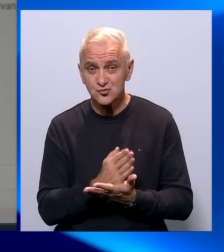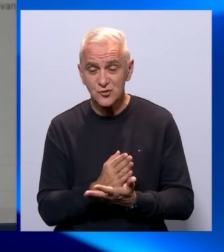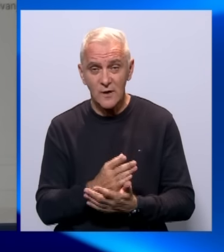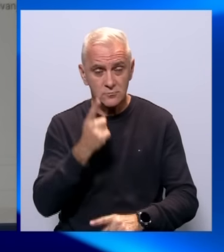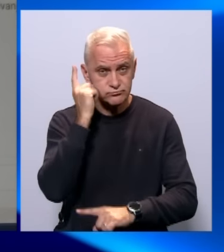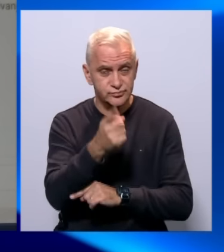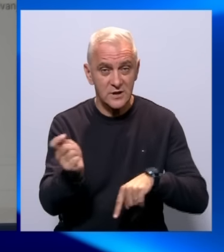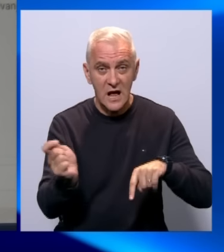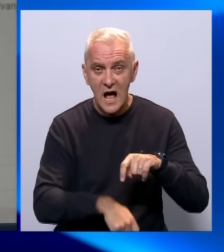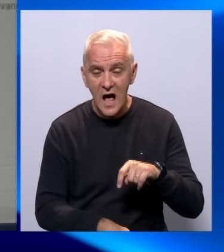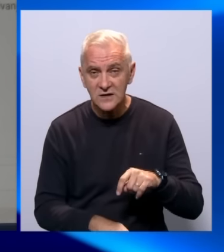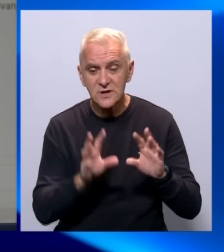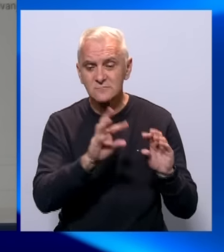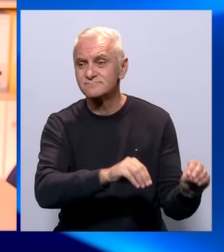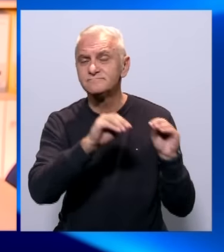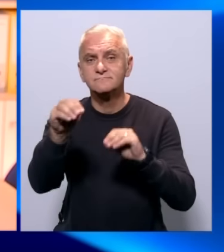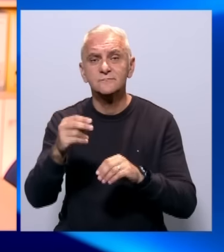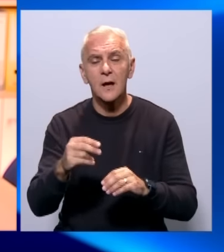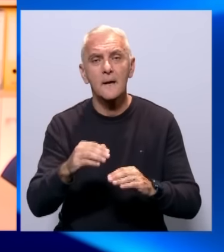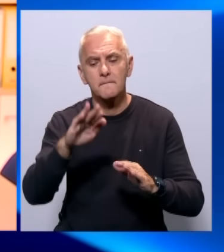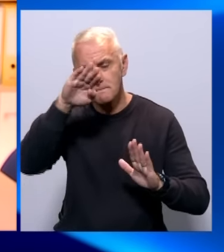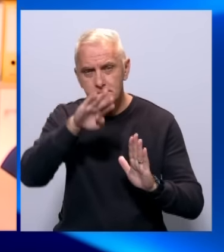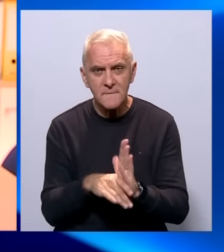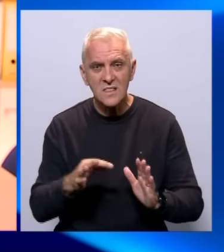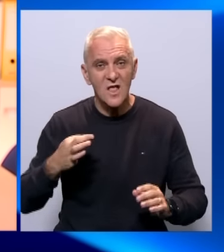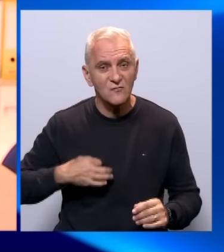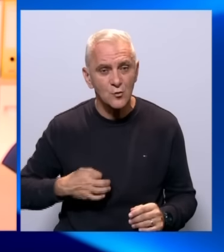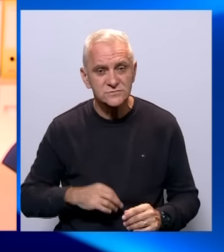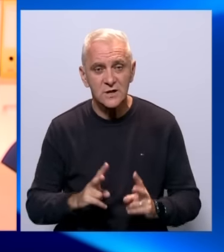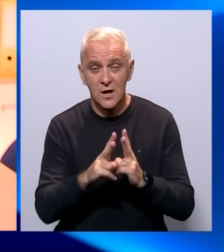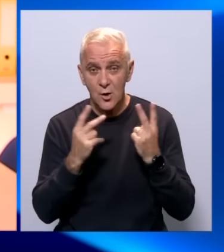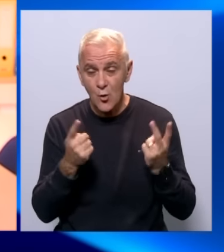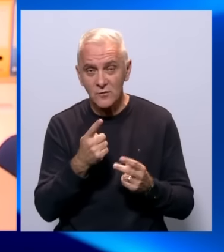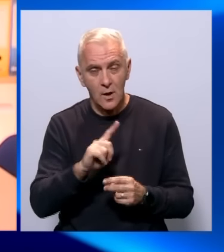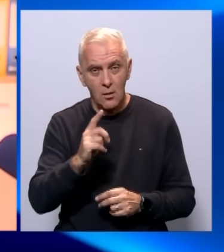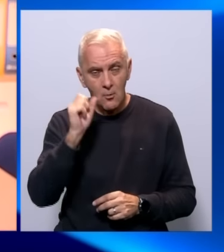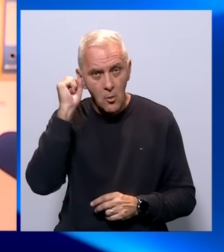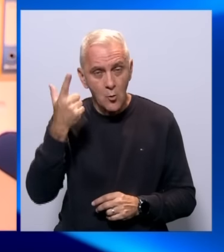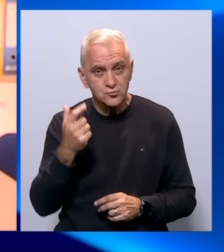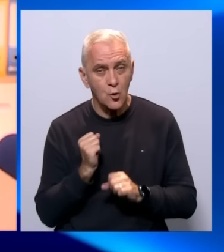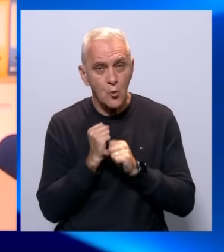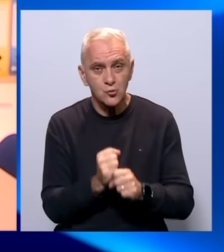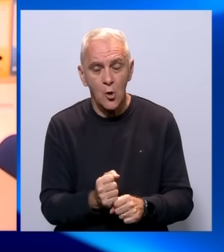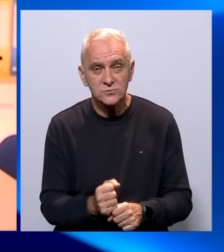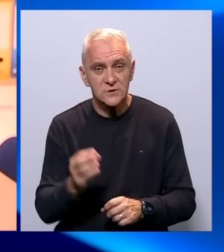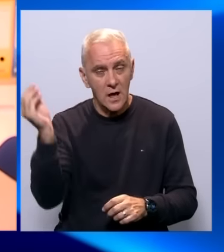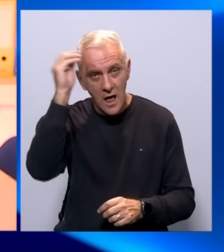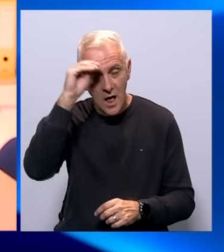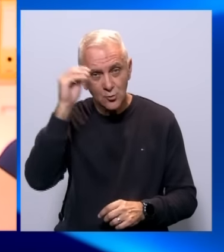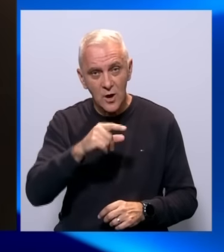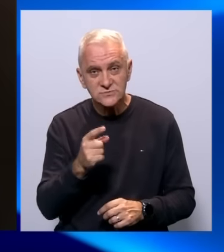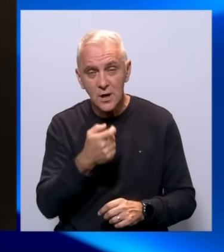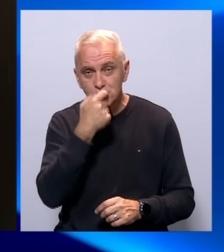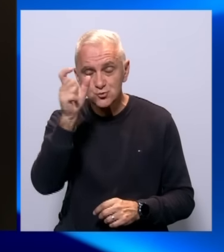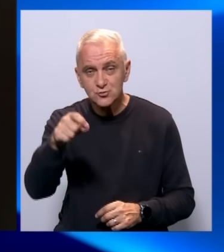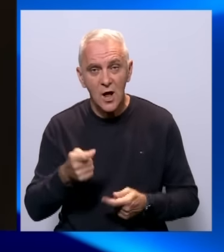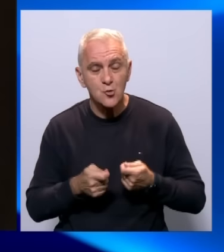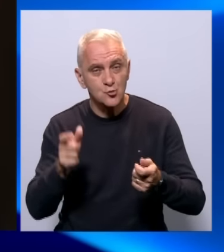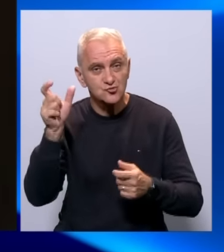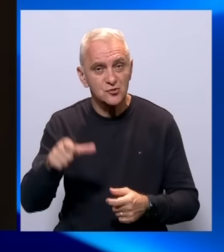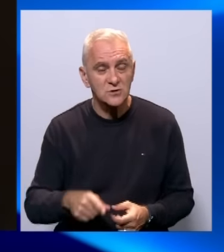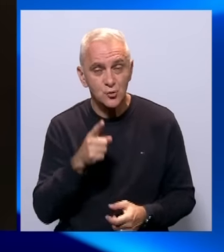kazne, razrješenje ili premještaj na nižu funkciju, novinarki Cina je nelogično da se donosi mjera edukacije sudijama i tužiocima.